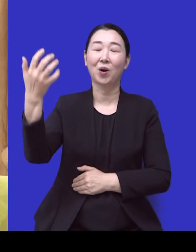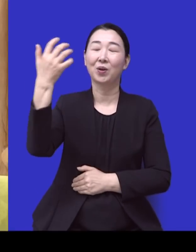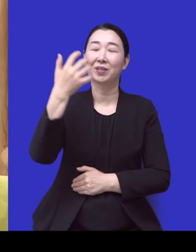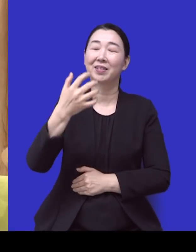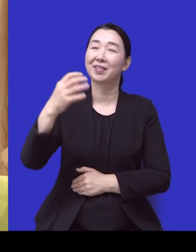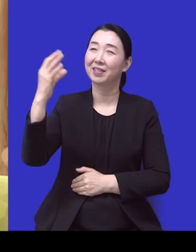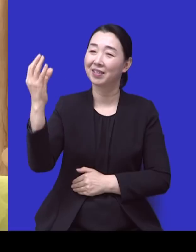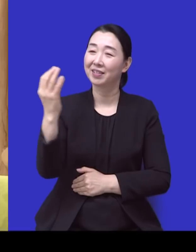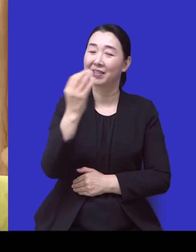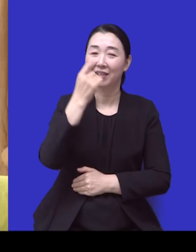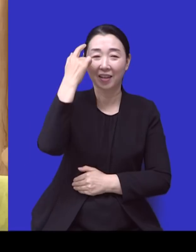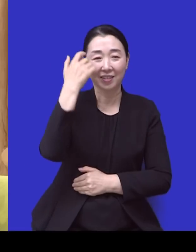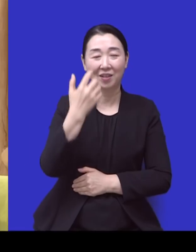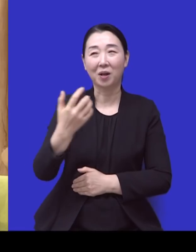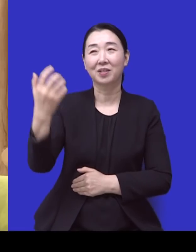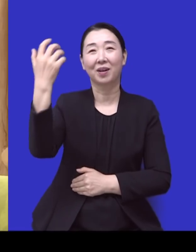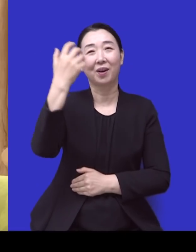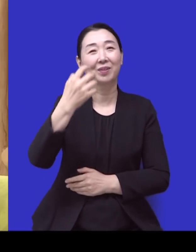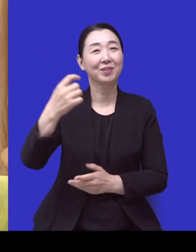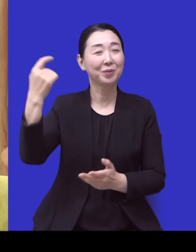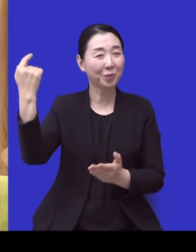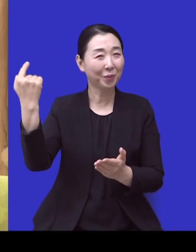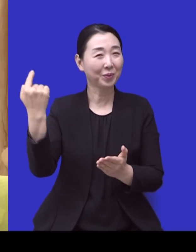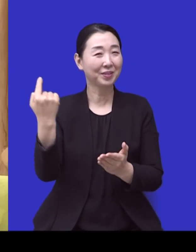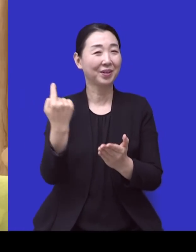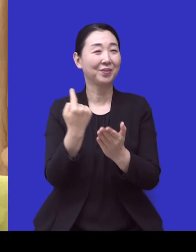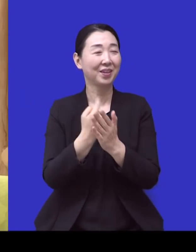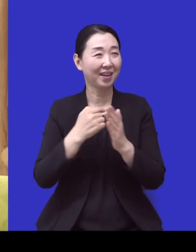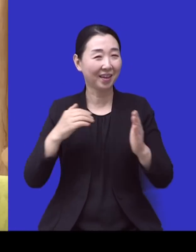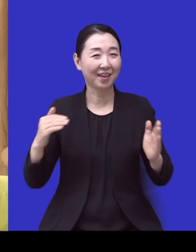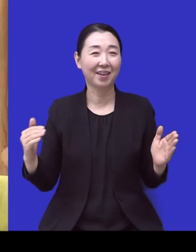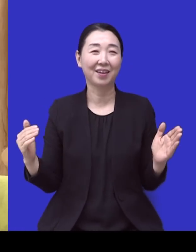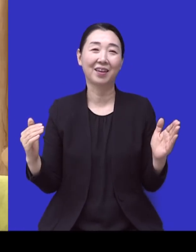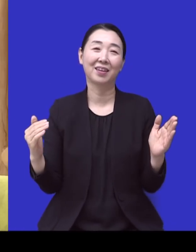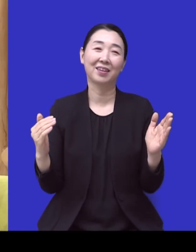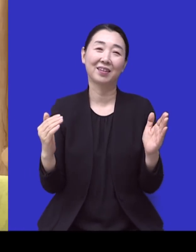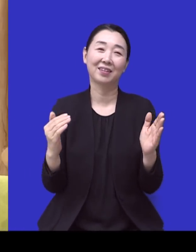진리의 영이신 성령이 오셨네.